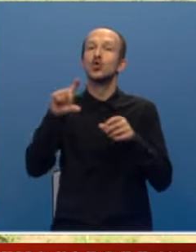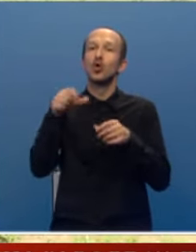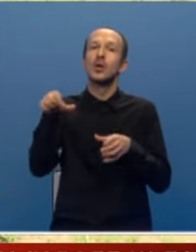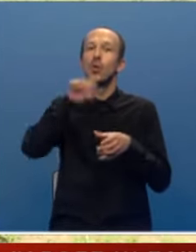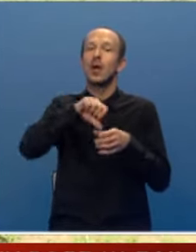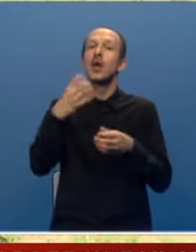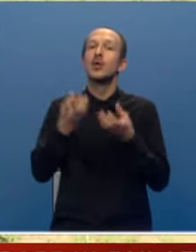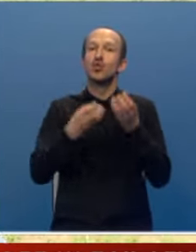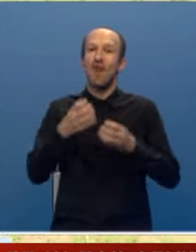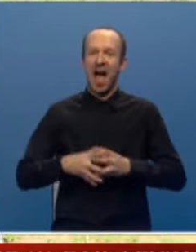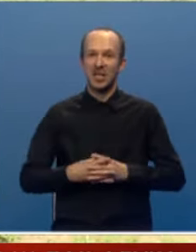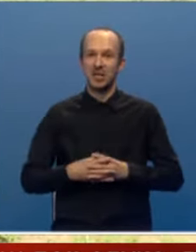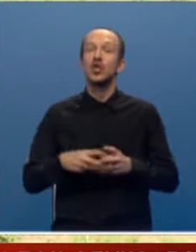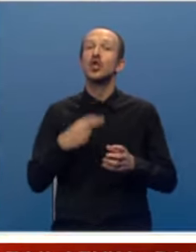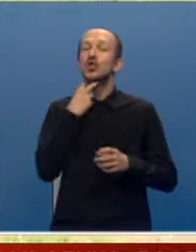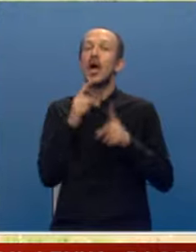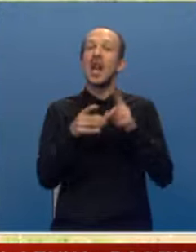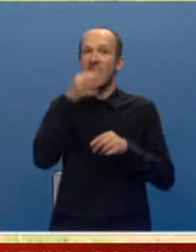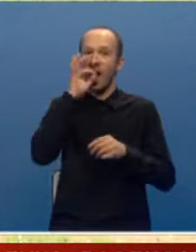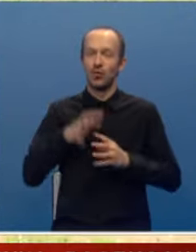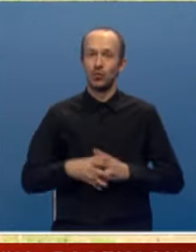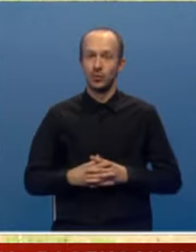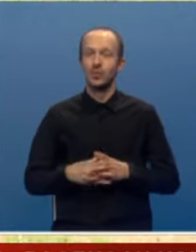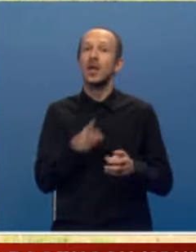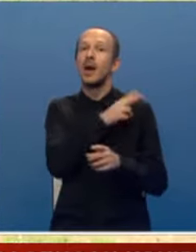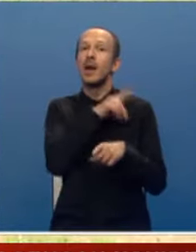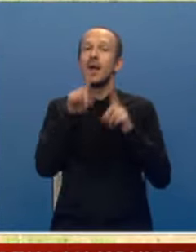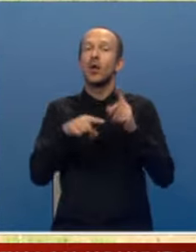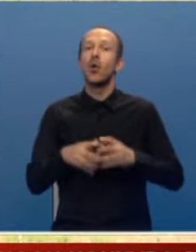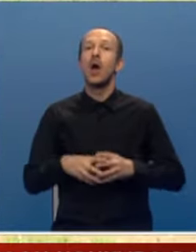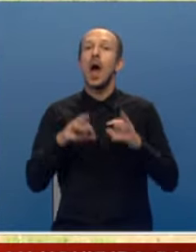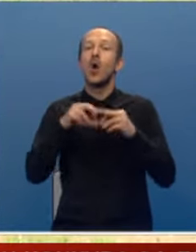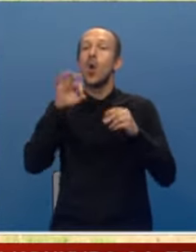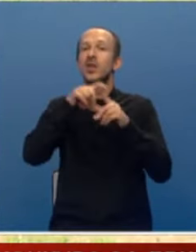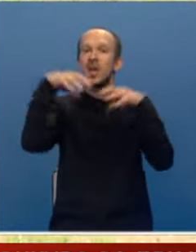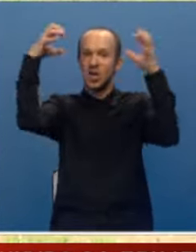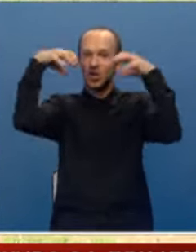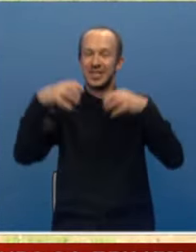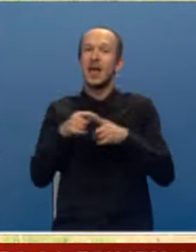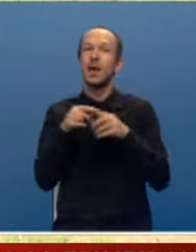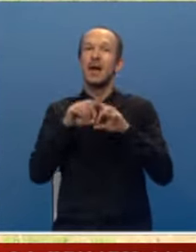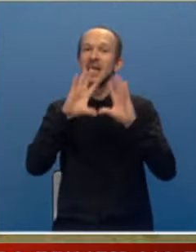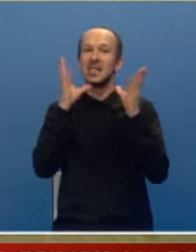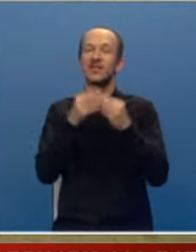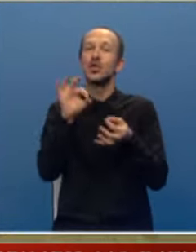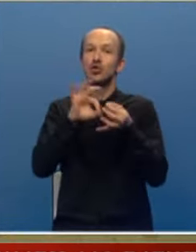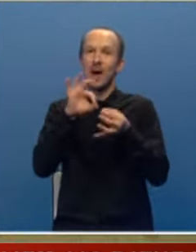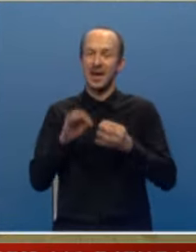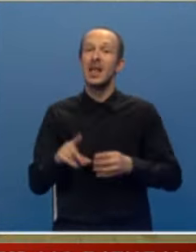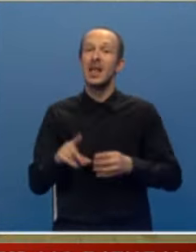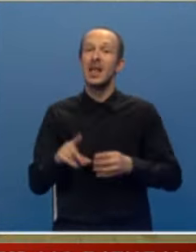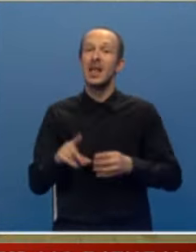mu skuva čaj ili kauka. Ako ima neko ti bunara od kišnica, pa tu sve šparali. Nezadovoljstvo su više